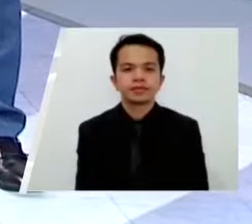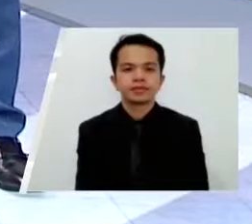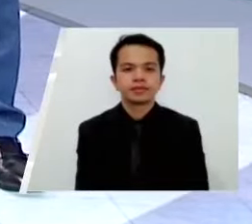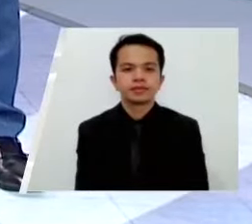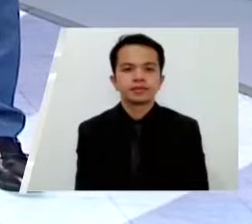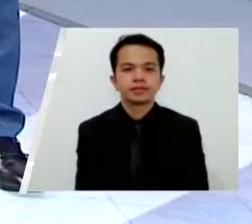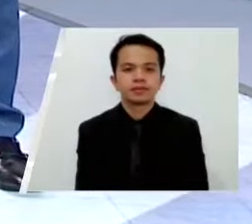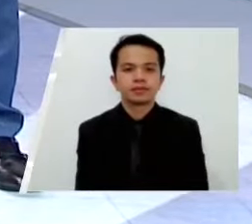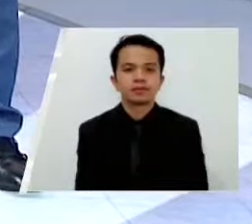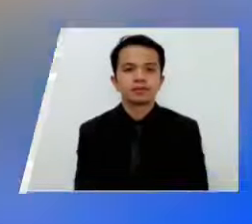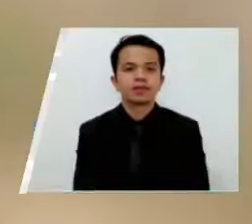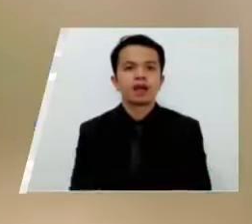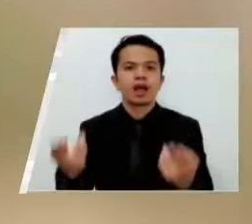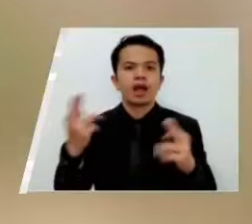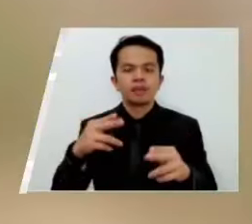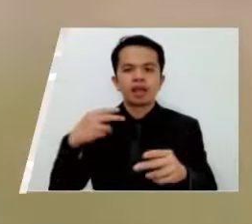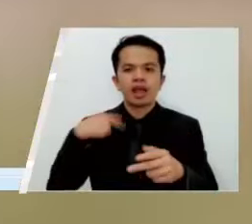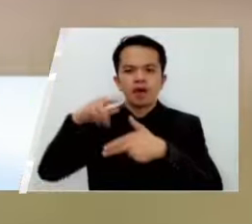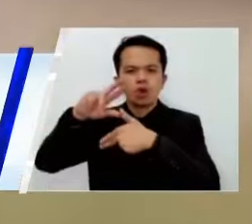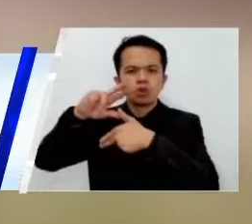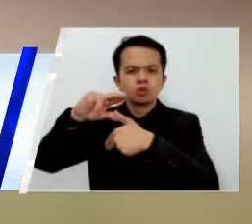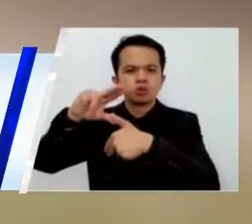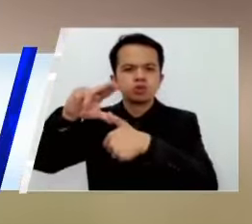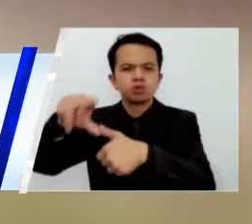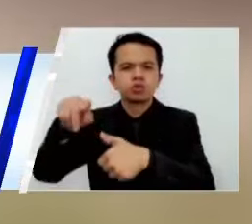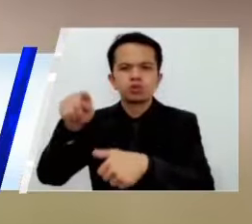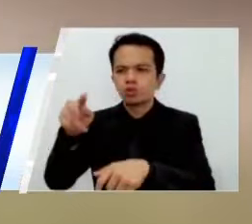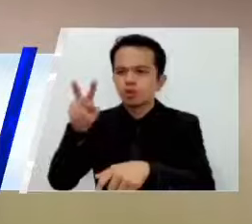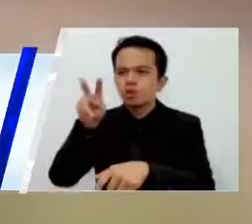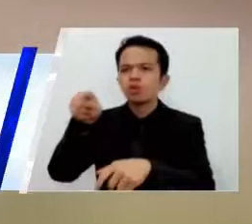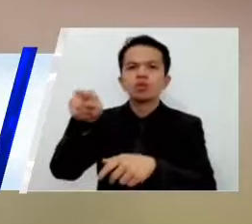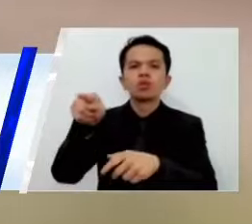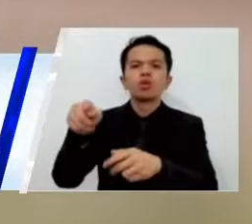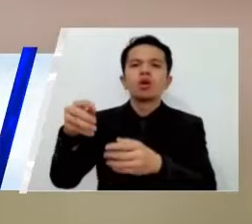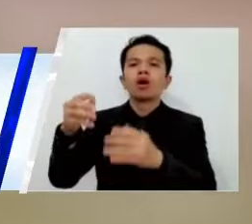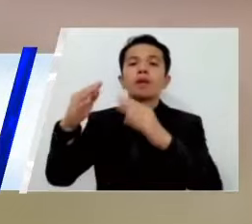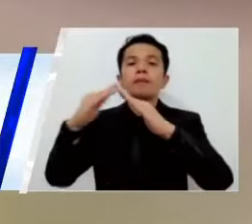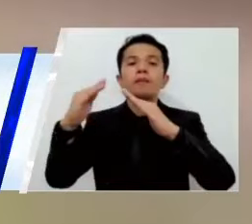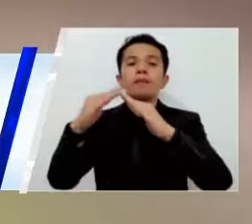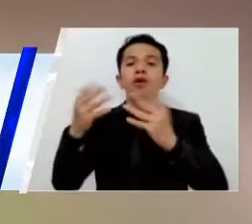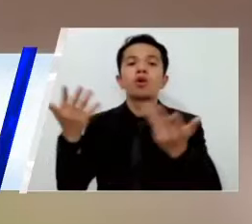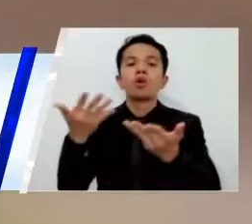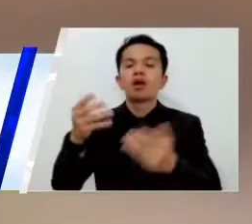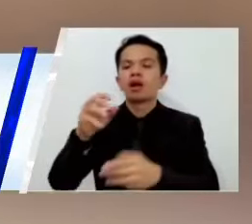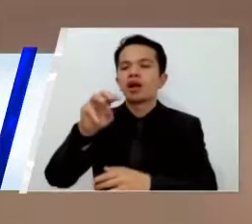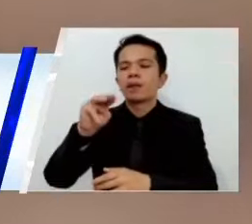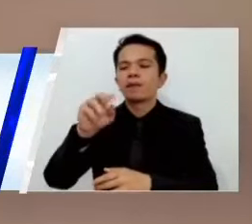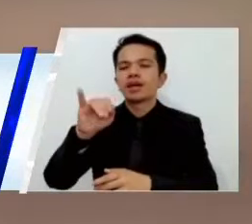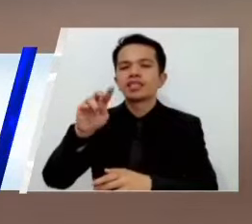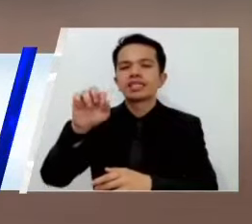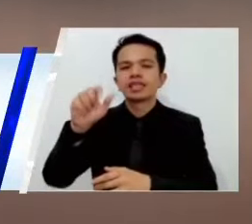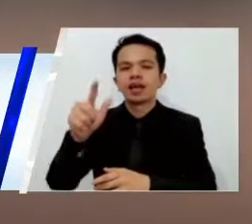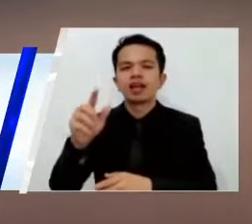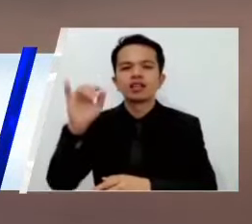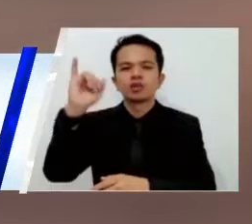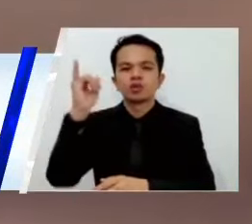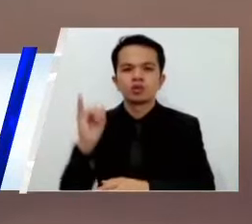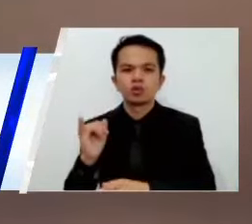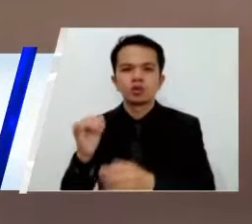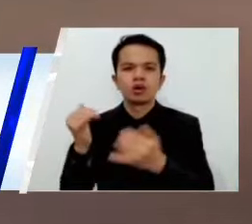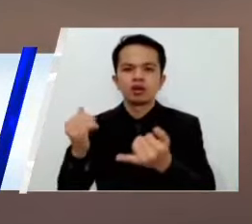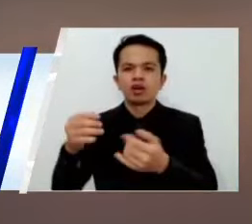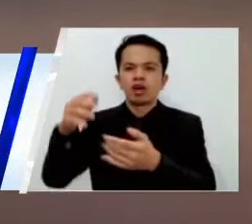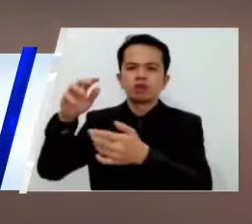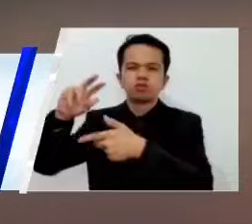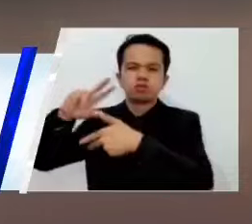Isang buhawi na mataan, ilang metro lang ang layo mula sa isang bahay sa Masingal, Ilocos Sur. Nagpaikot-ikot ito hanggang